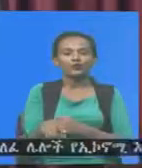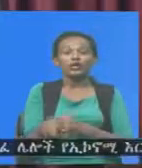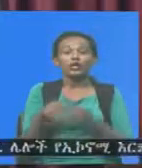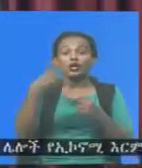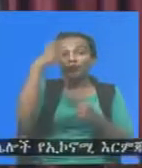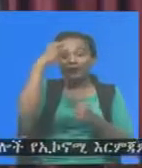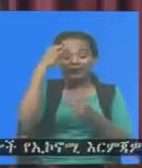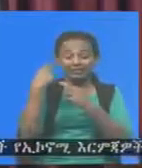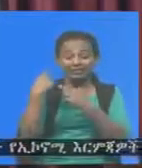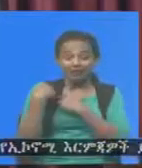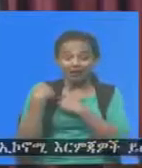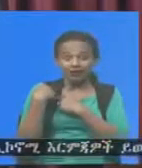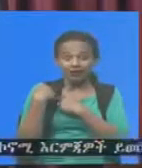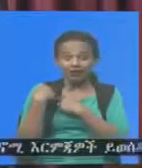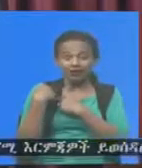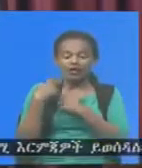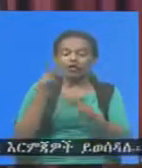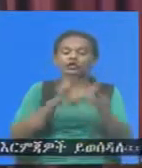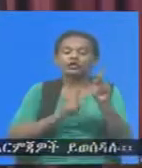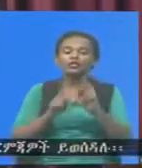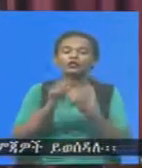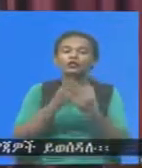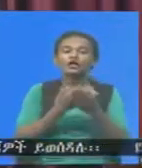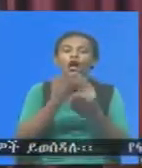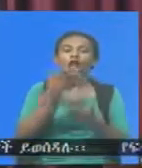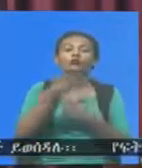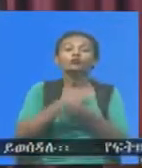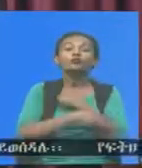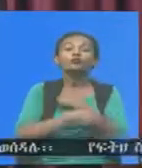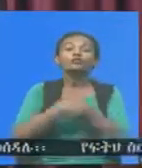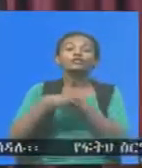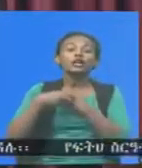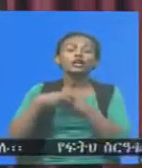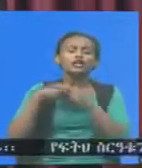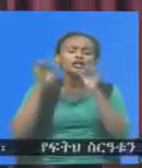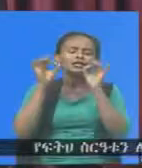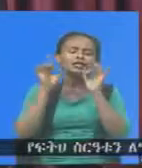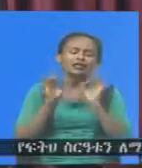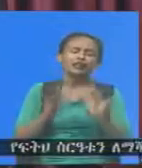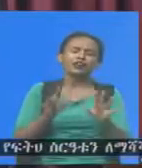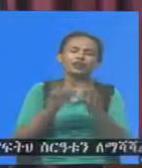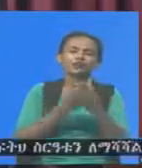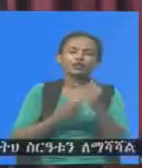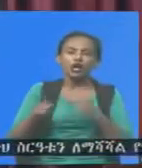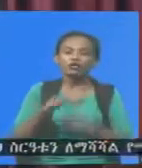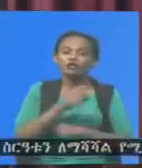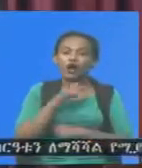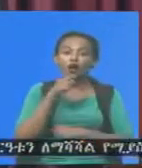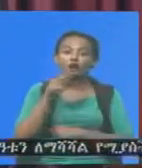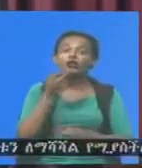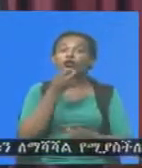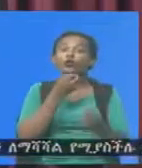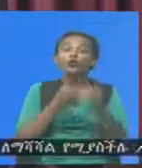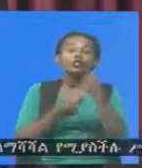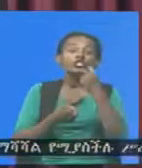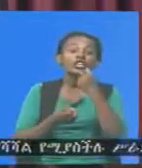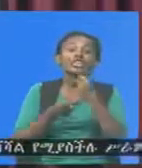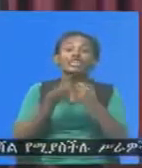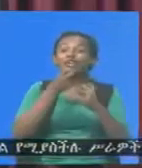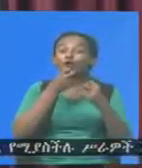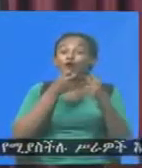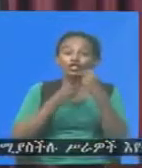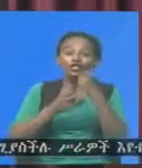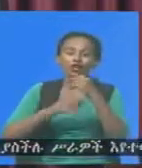በመንግስት ስልጣን የህዝብን ሀብት መስረቅ ጸያፍ ብቻ ሳይሆን ወንጀል፣ ከወንጀልም